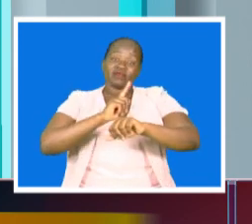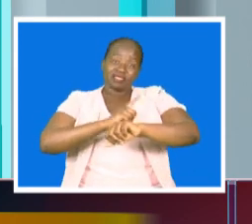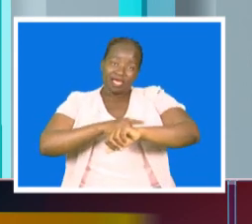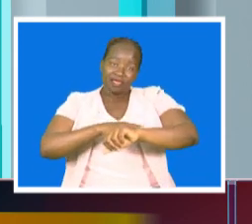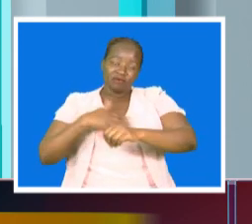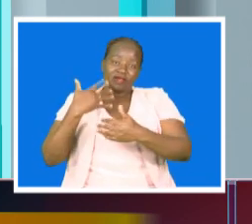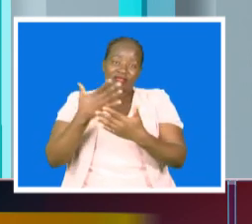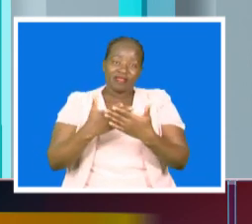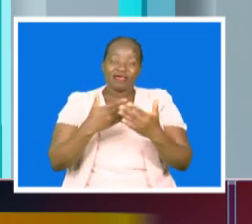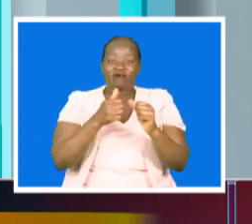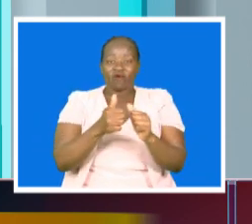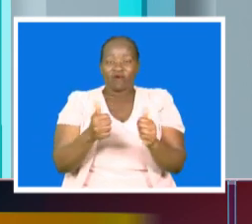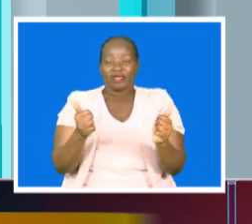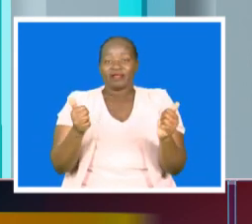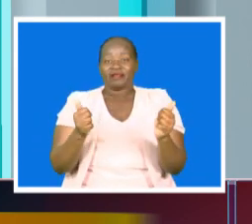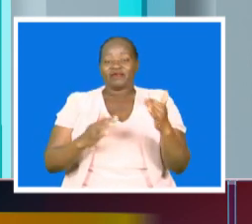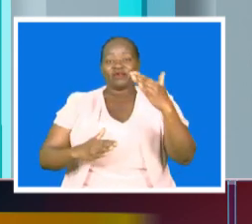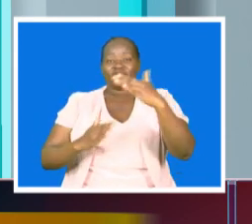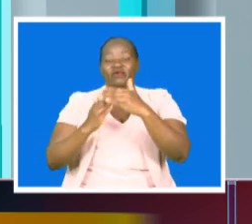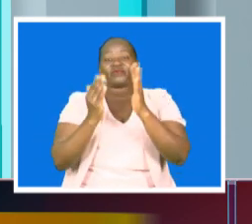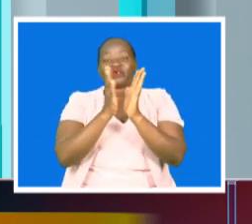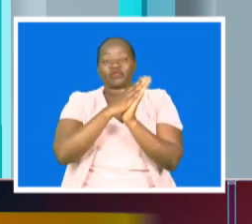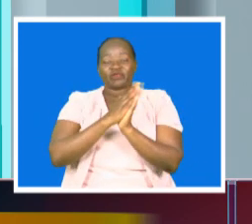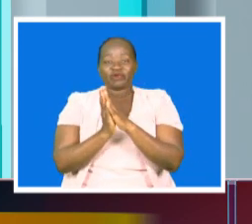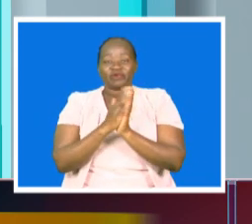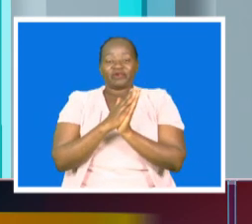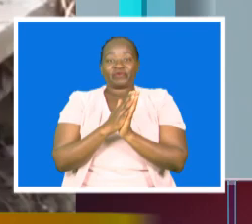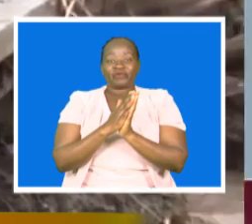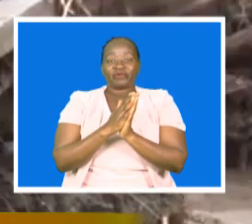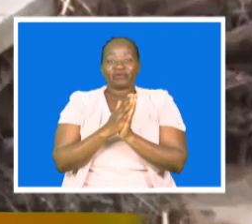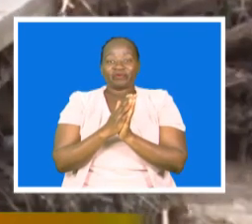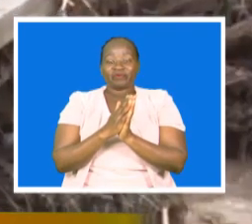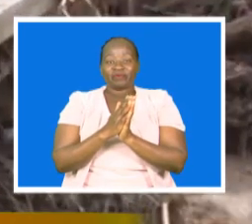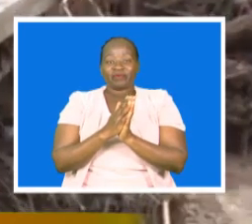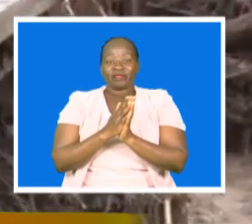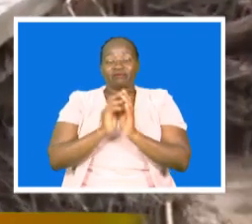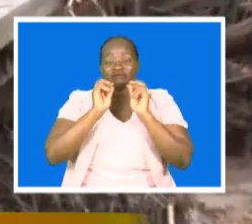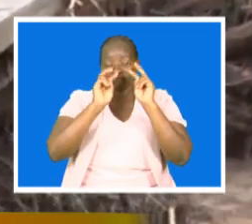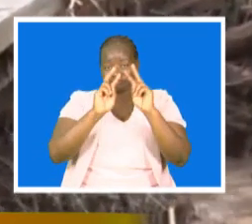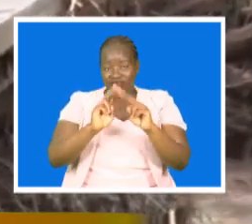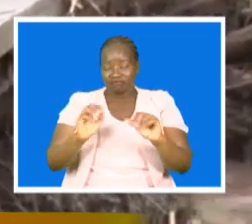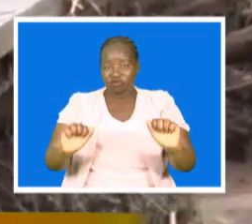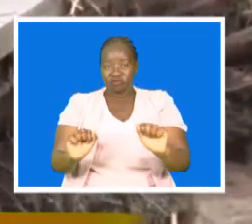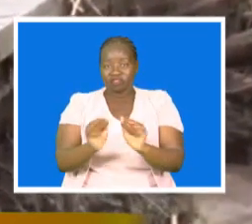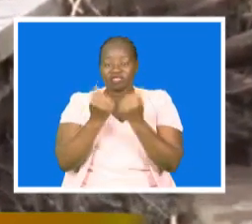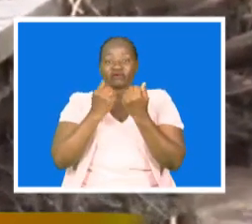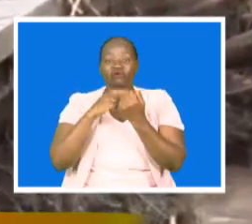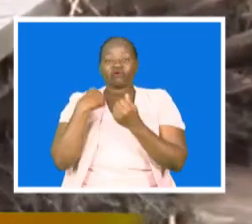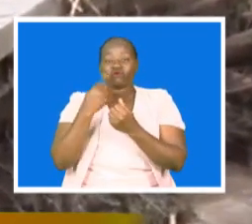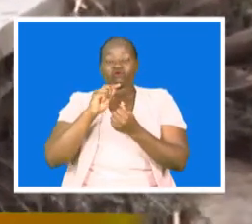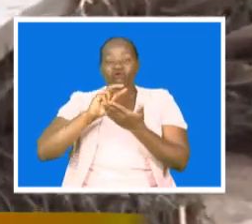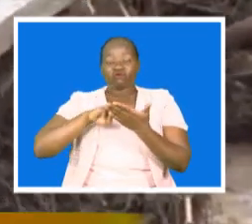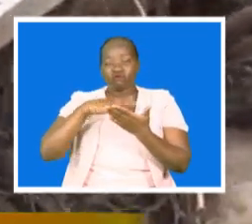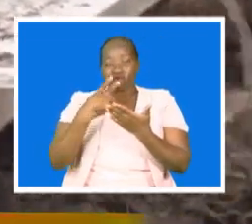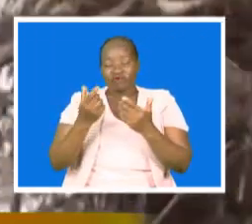leo realekia kuegera mamwe mama letu kuharele ni ati Miango ya kuhonokia aduwalea mara gumeiro ne itwe kamwe na